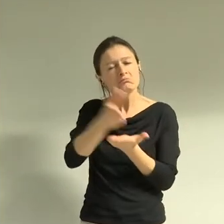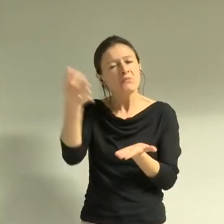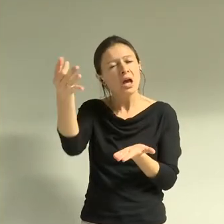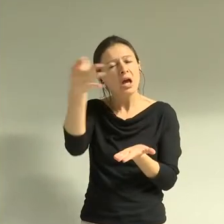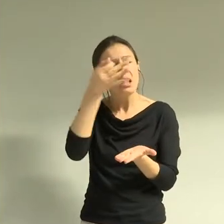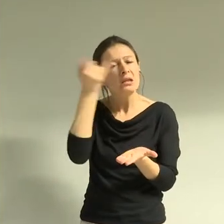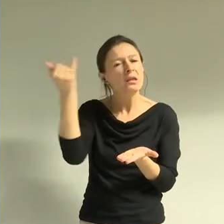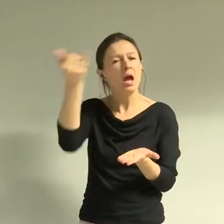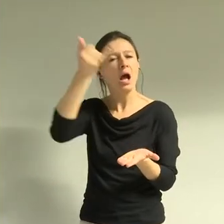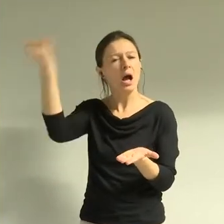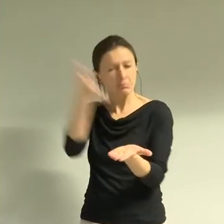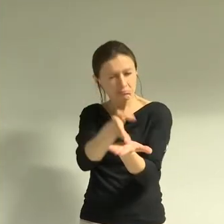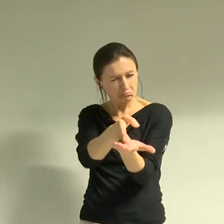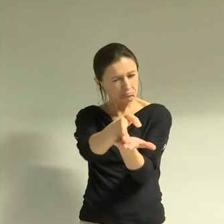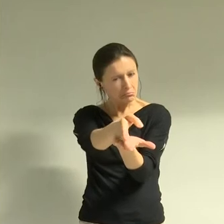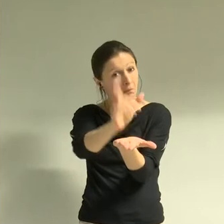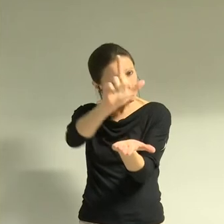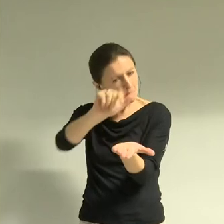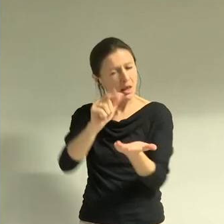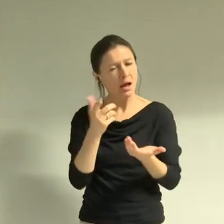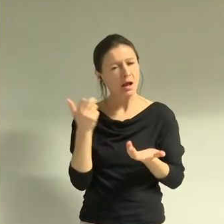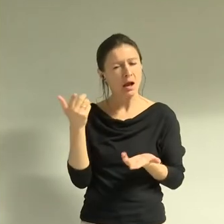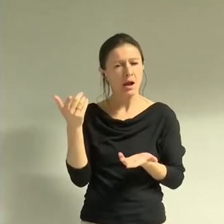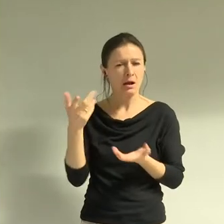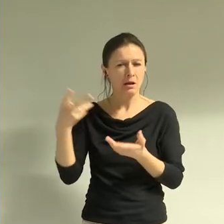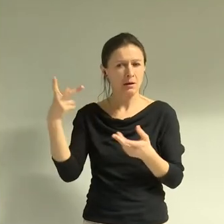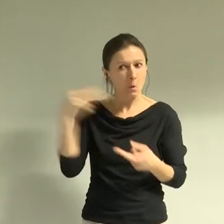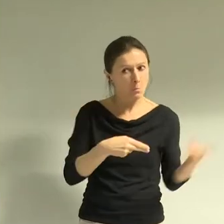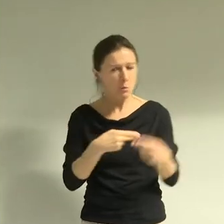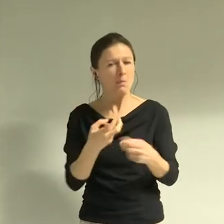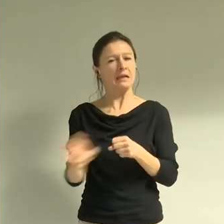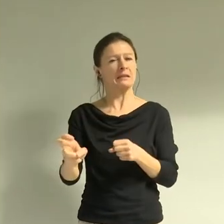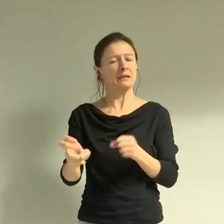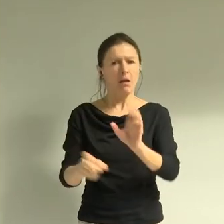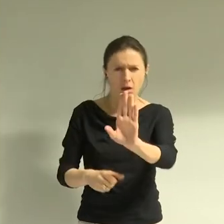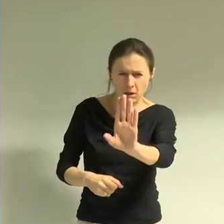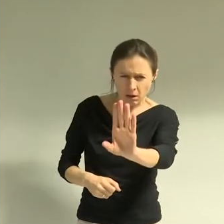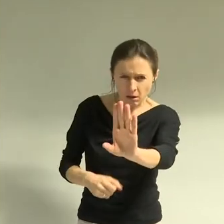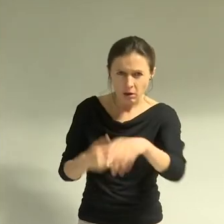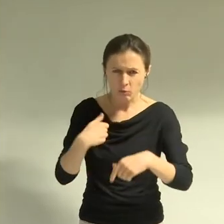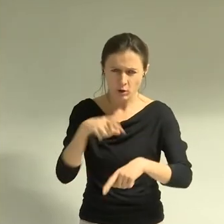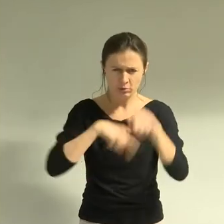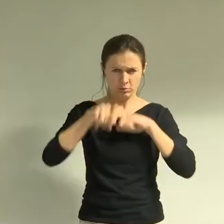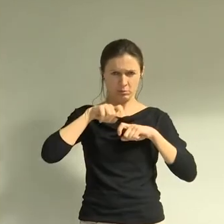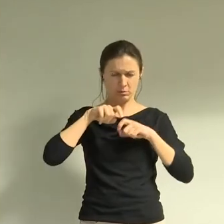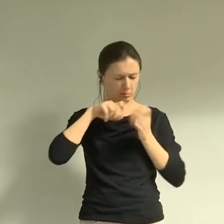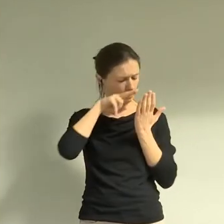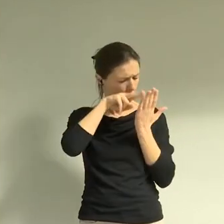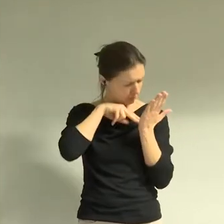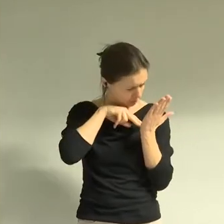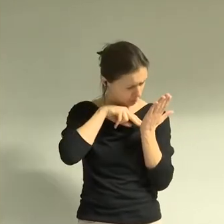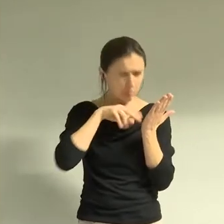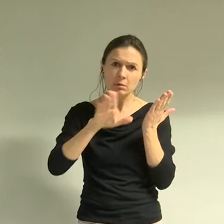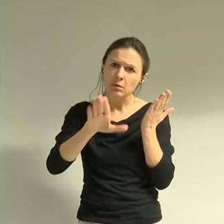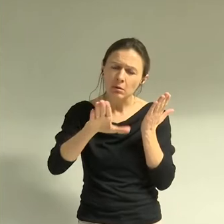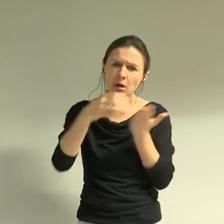fixé alors sans être complotistes vous comprenez que je relis immédiatement votre stratégie d'écartement de nos informations et